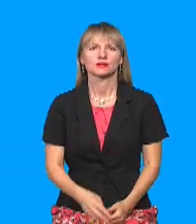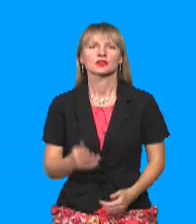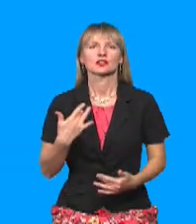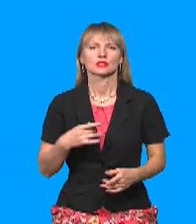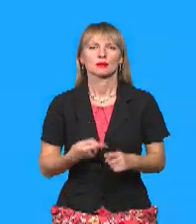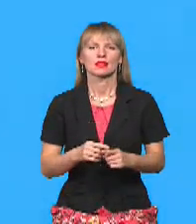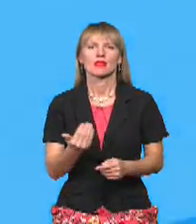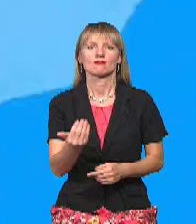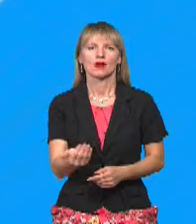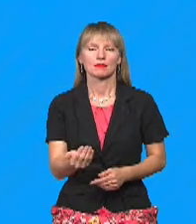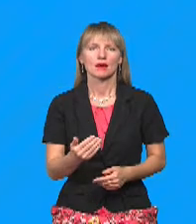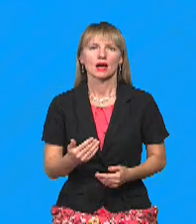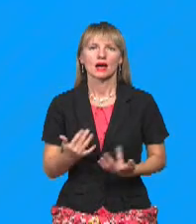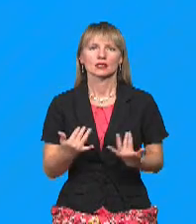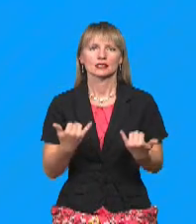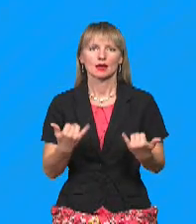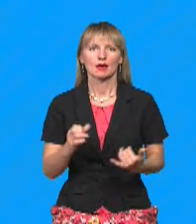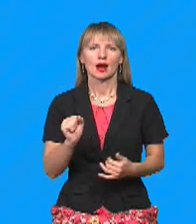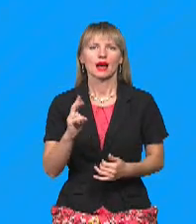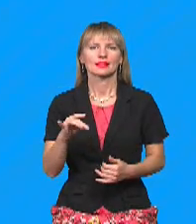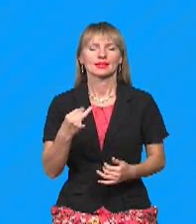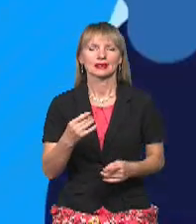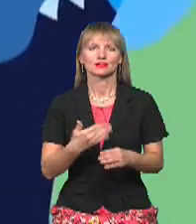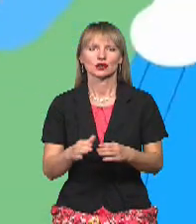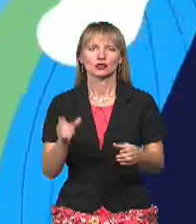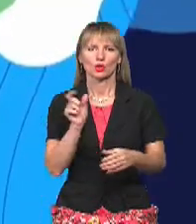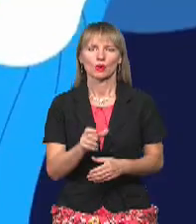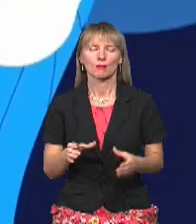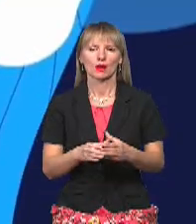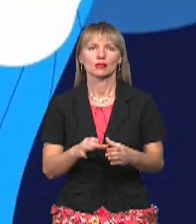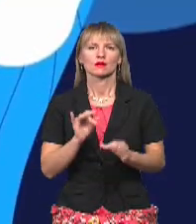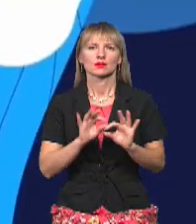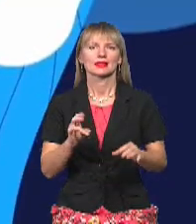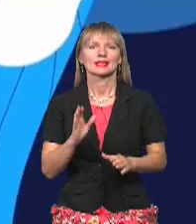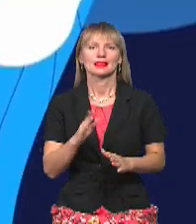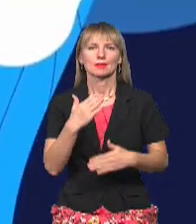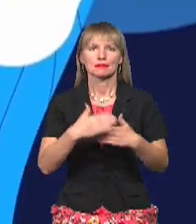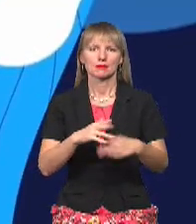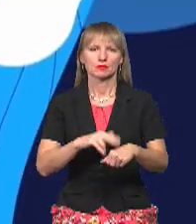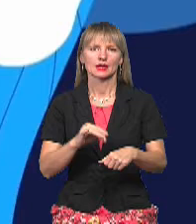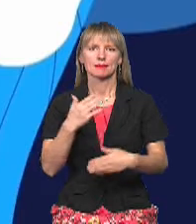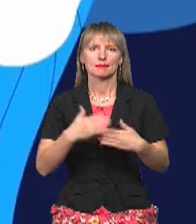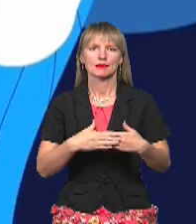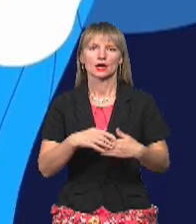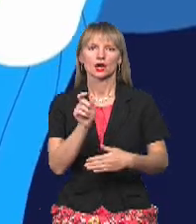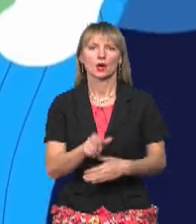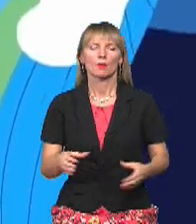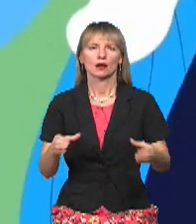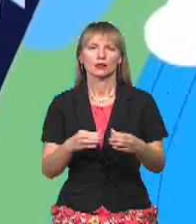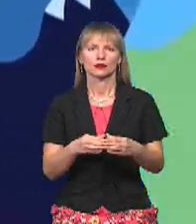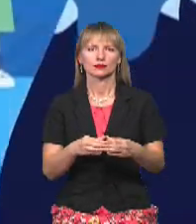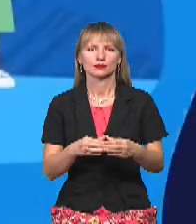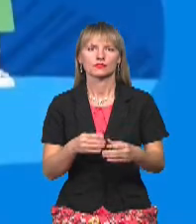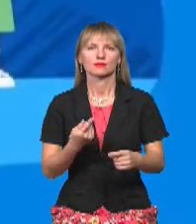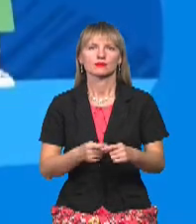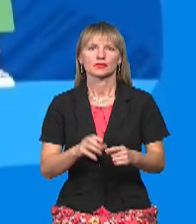це вам? Оскільки тепер Андрій – це частина громади, то й звітуватиме він не тільки перед поліцією, а й перед самою громадою.